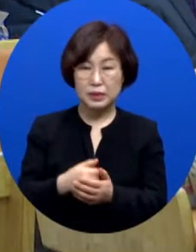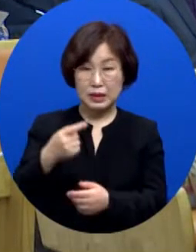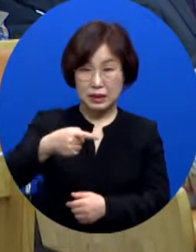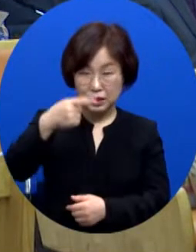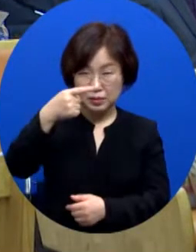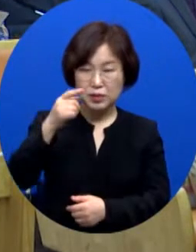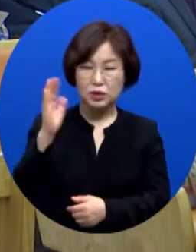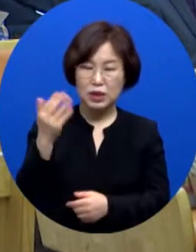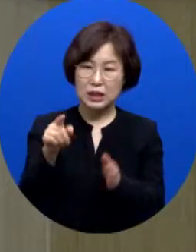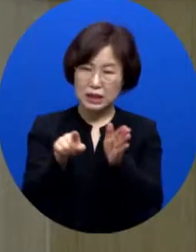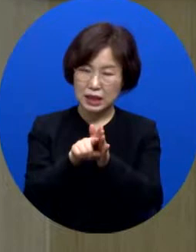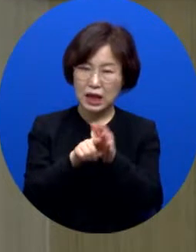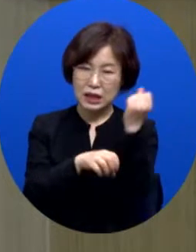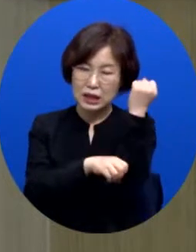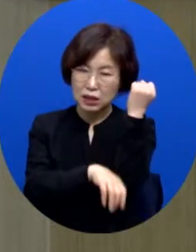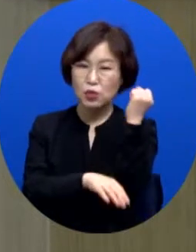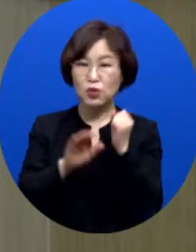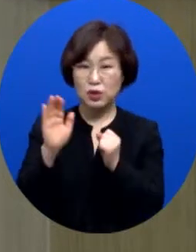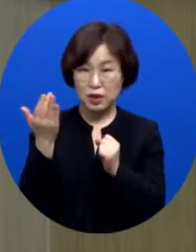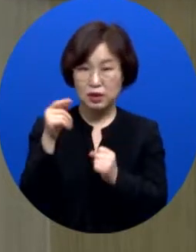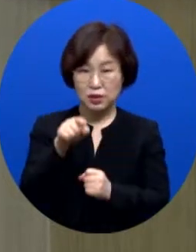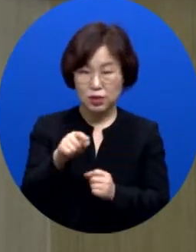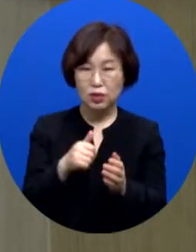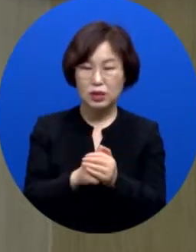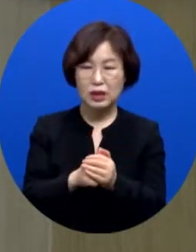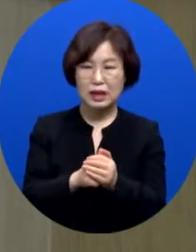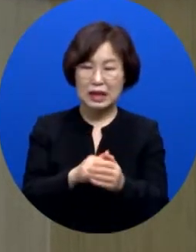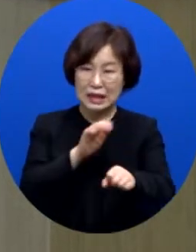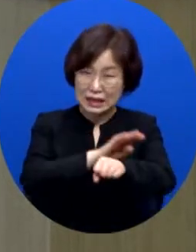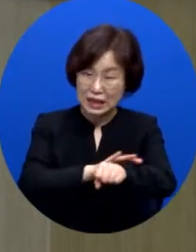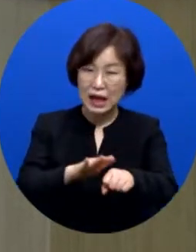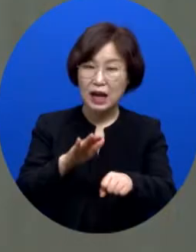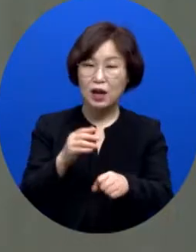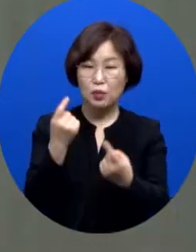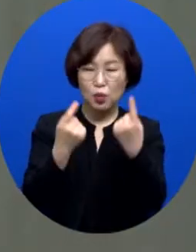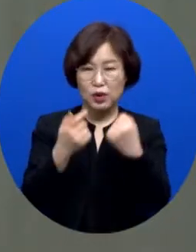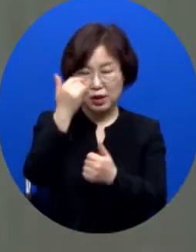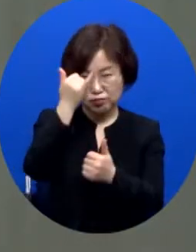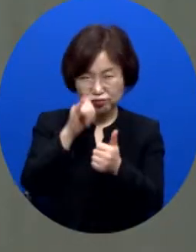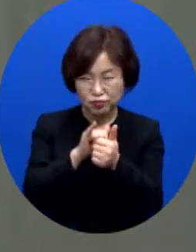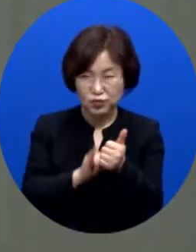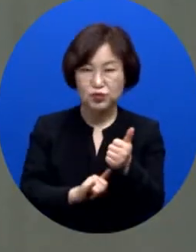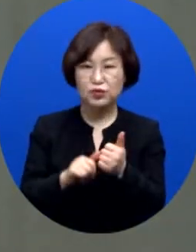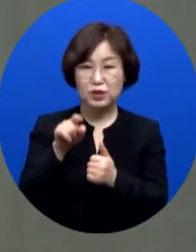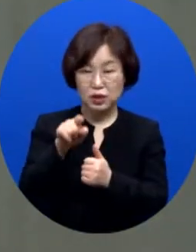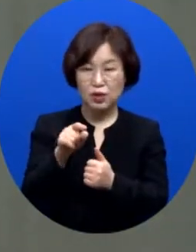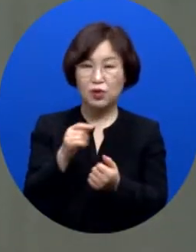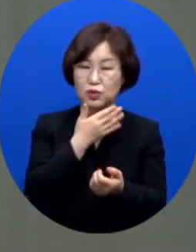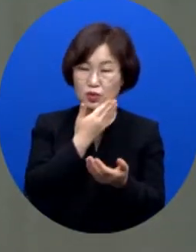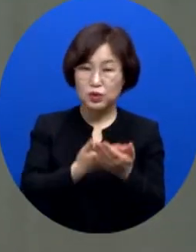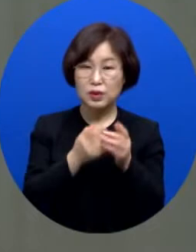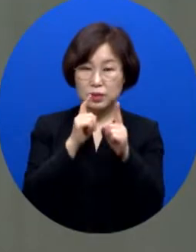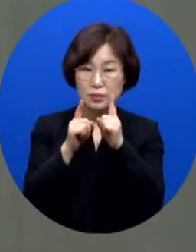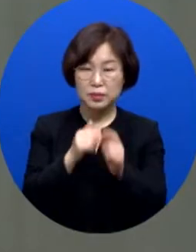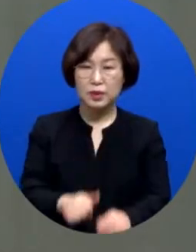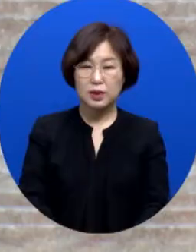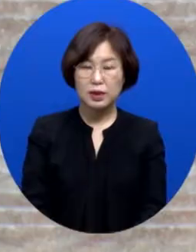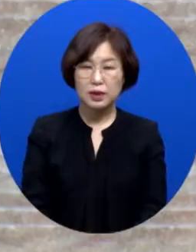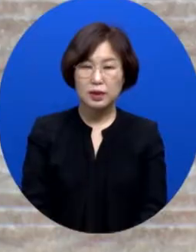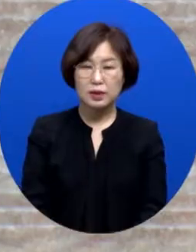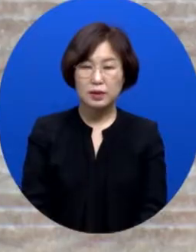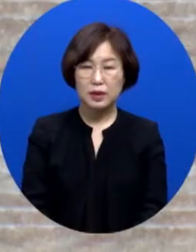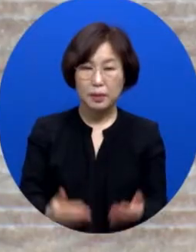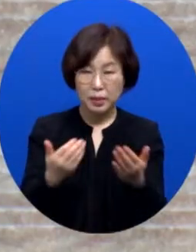시나는 기본이 되는 모습 이라며 잘하는 것보다 기본에 충실한 신앙심을 가짜 고 말했습니다 이어 파주시